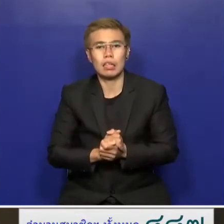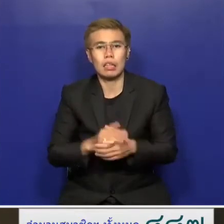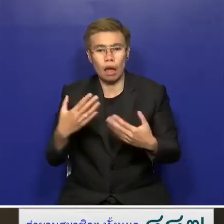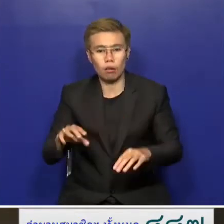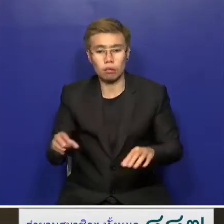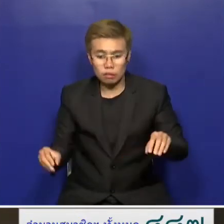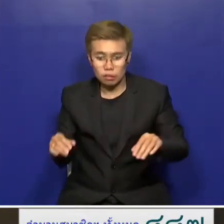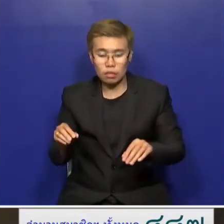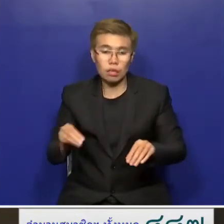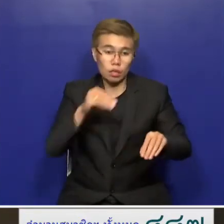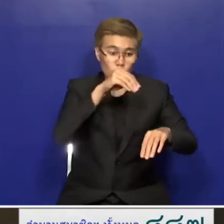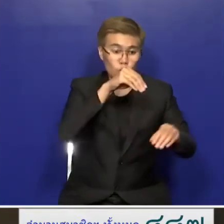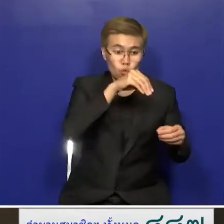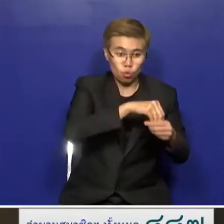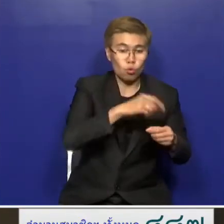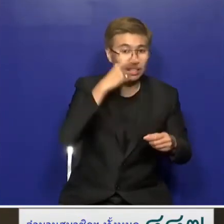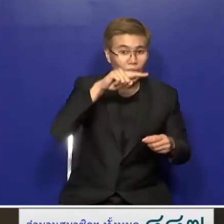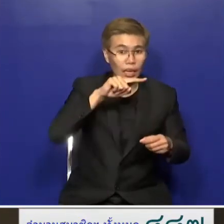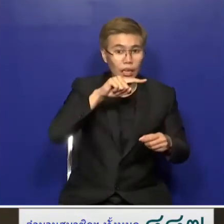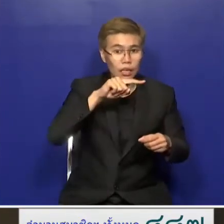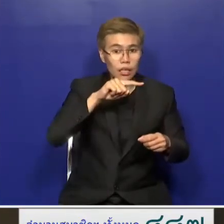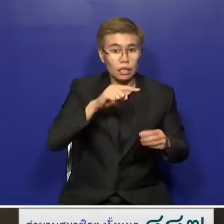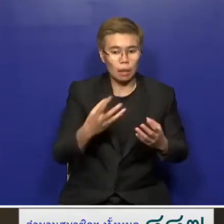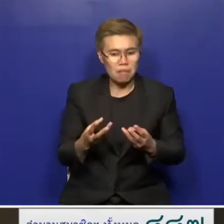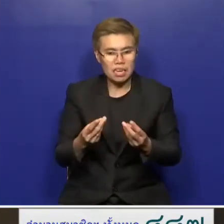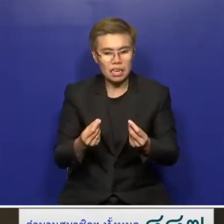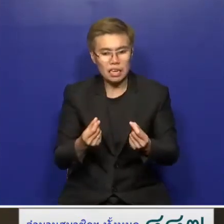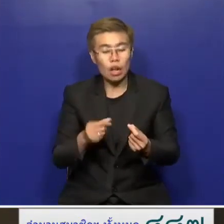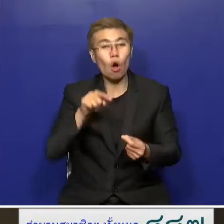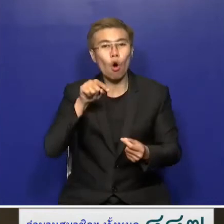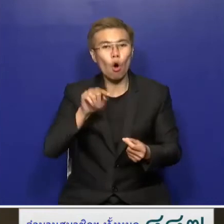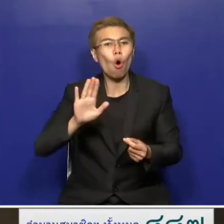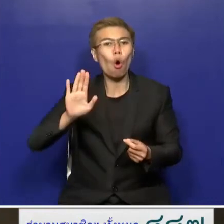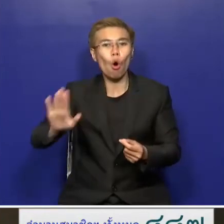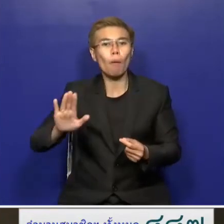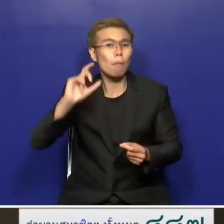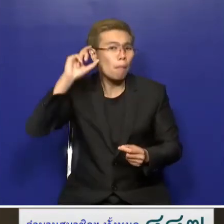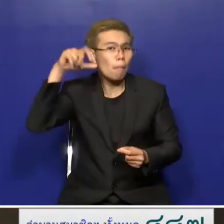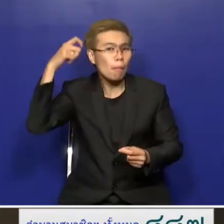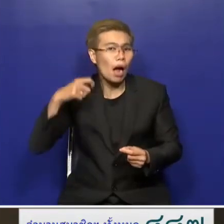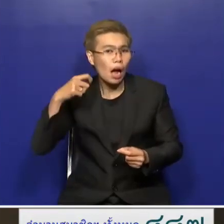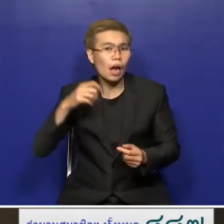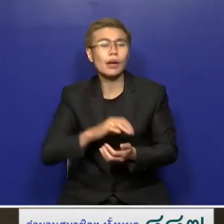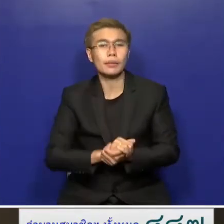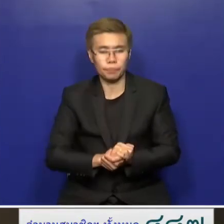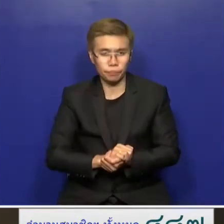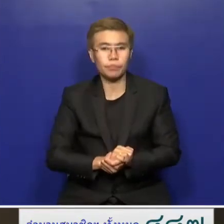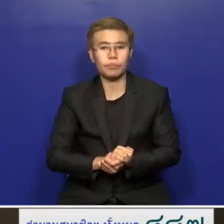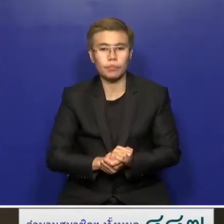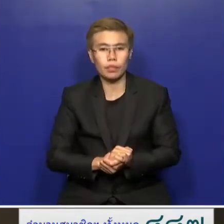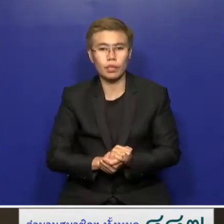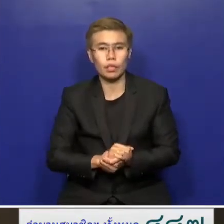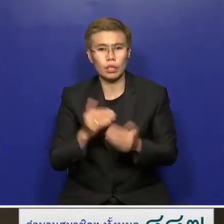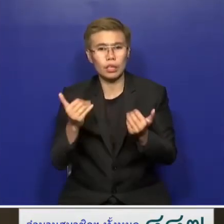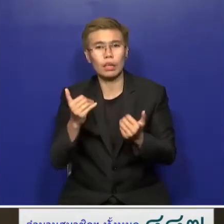อยู่ฝั่งฝั่ไทยแต่พื้นดนยเป็ของเขาเพระฉะนั้นอันนี้มัไม่สามารถตรวจ